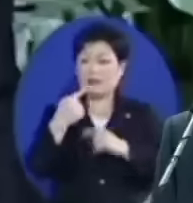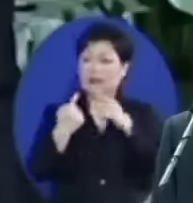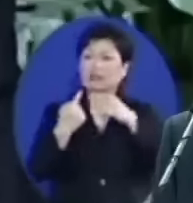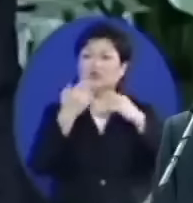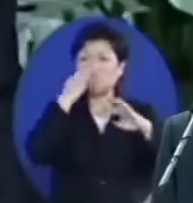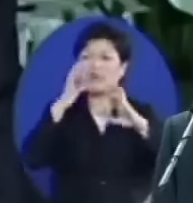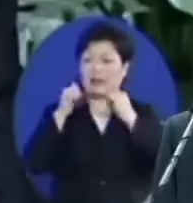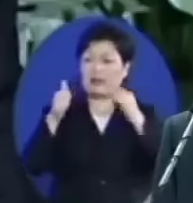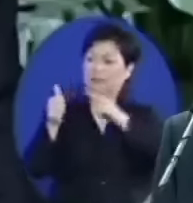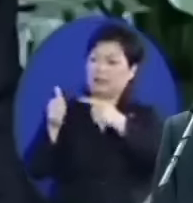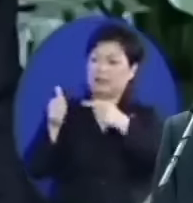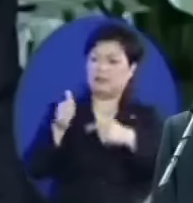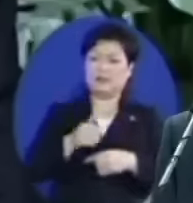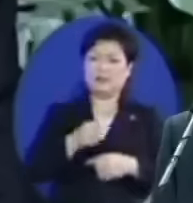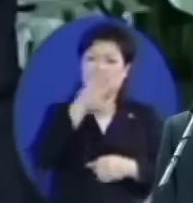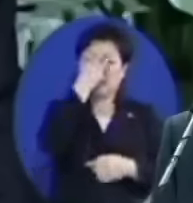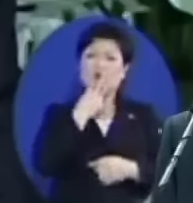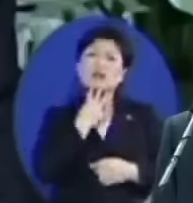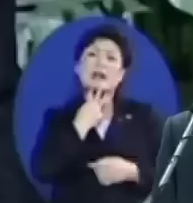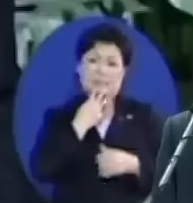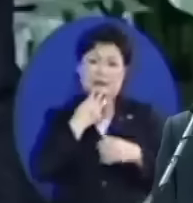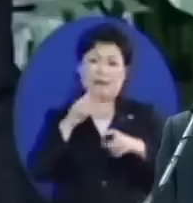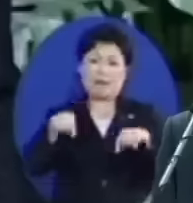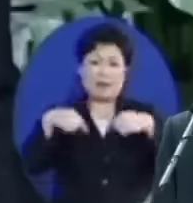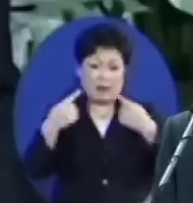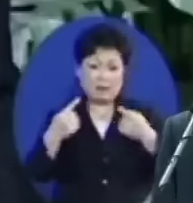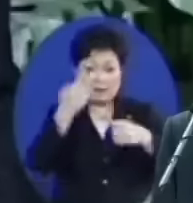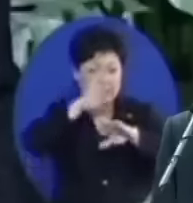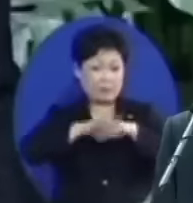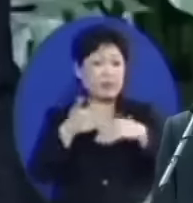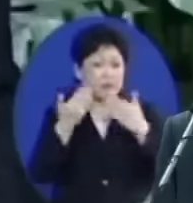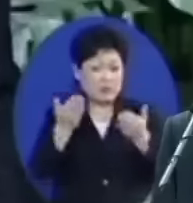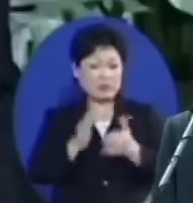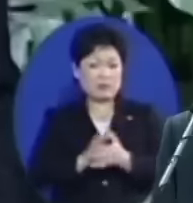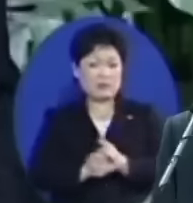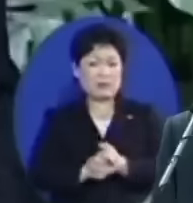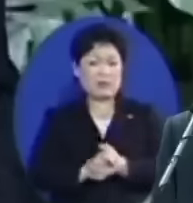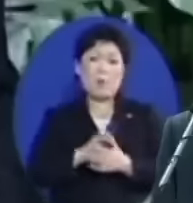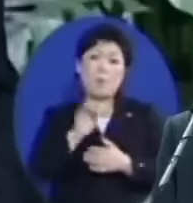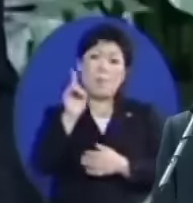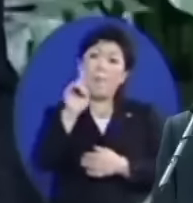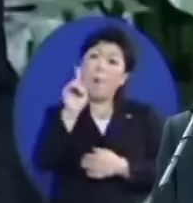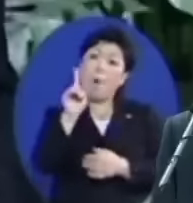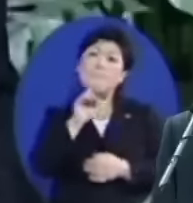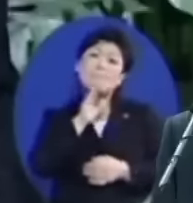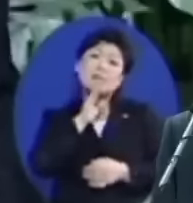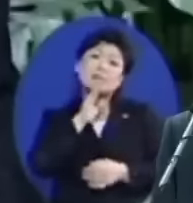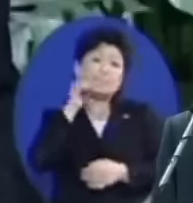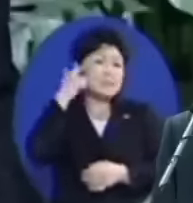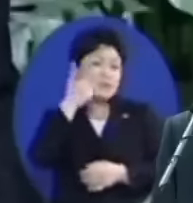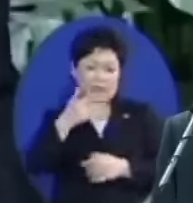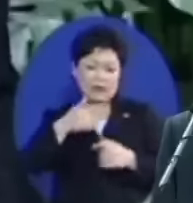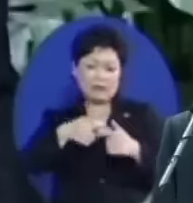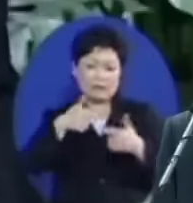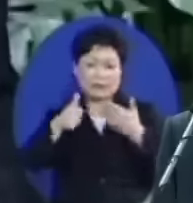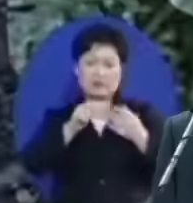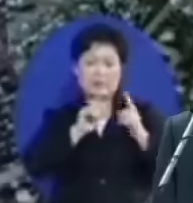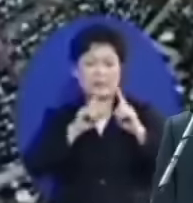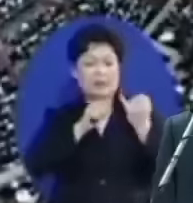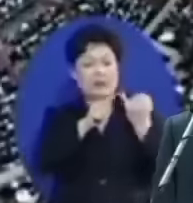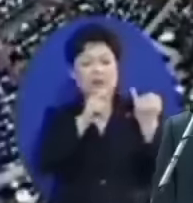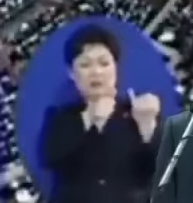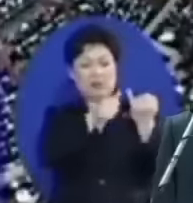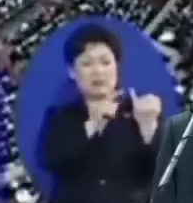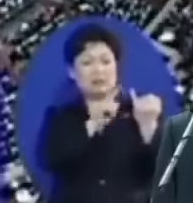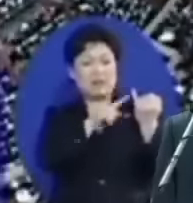유대인들은 예루살렘에 가서 예배를 드려야 한다고 하니 어떻게 되는 것입니까? 예수께서 이르시되 여자여 내 말을